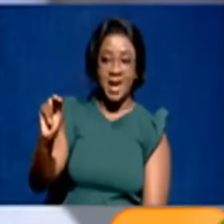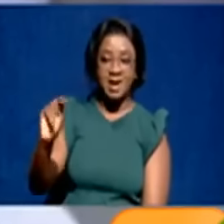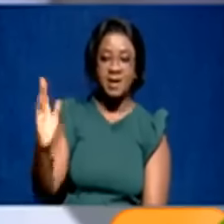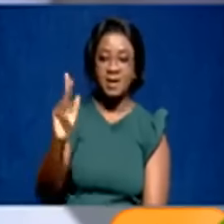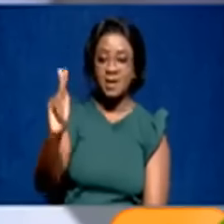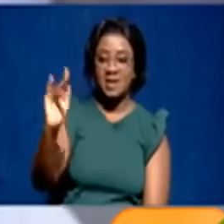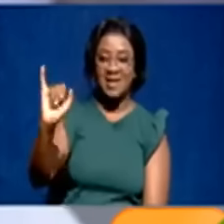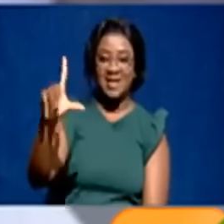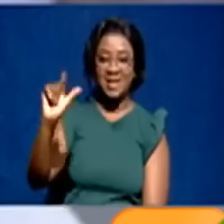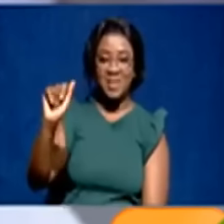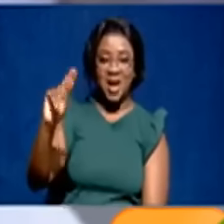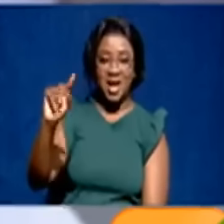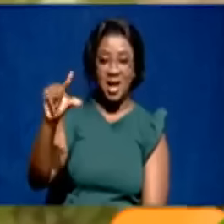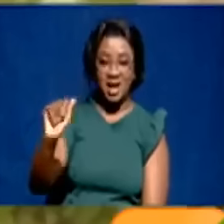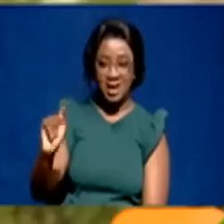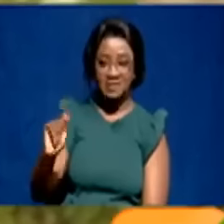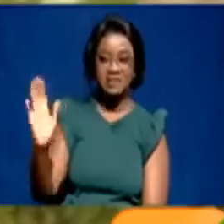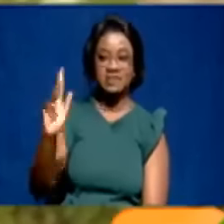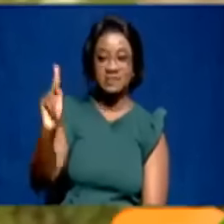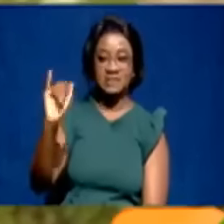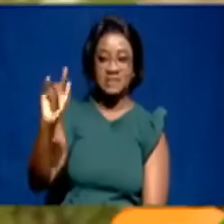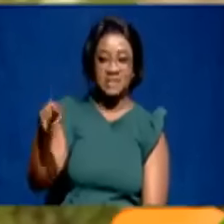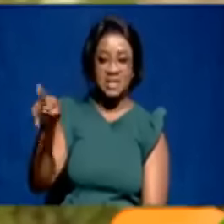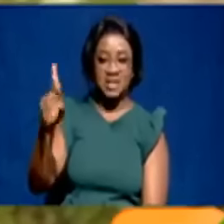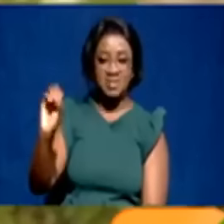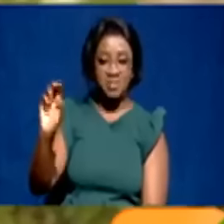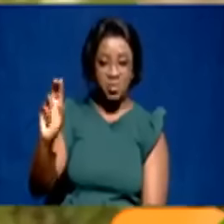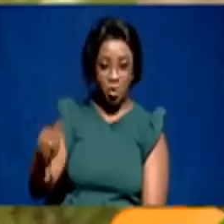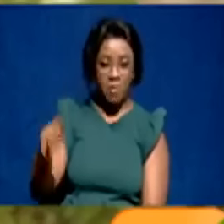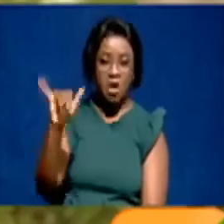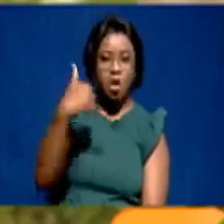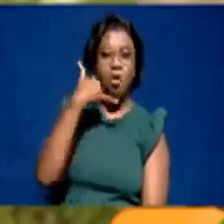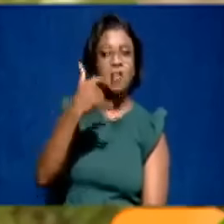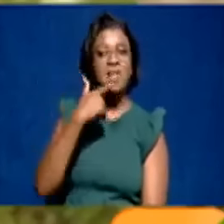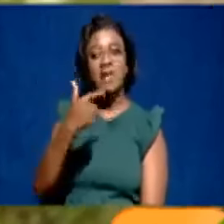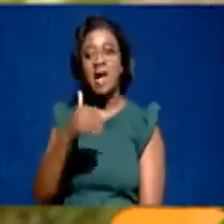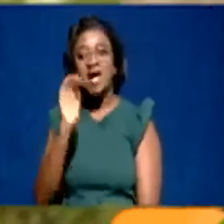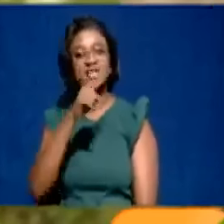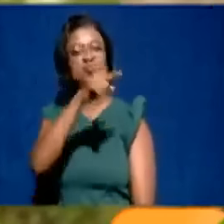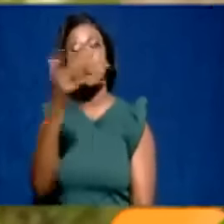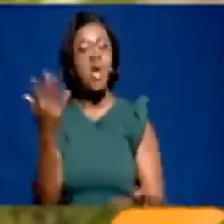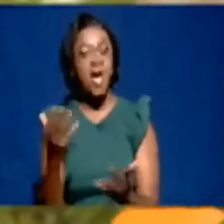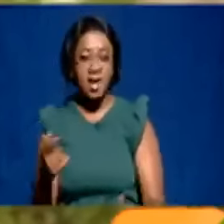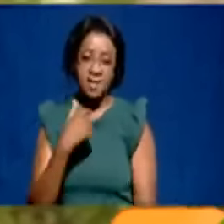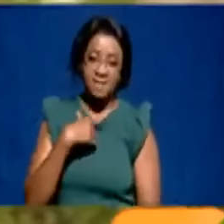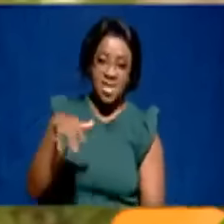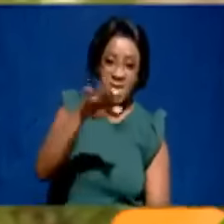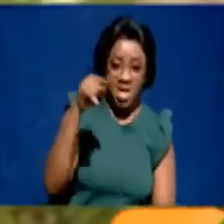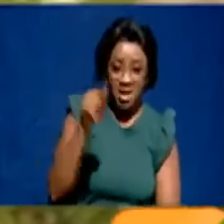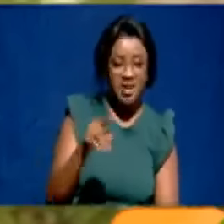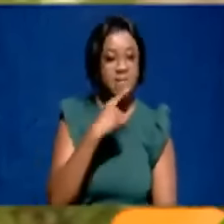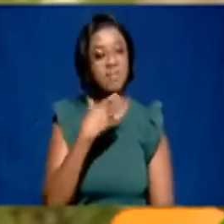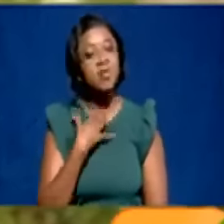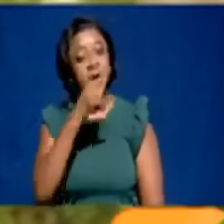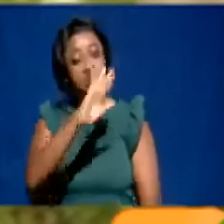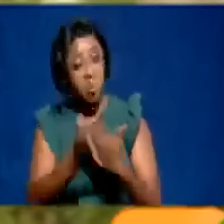Kiblangat Kiprop, akapika simu tena. Kaambia mse iko wapi? Kaambia niko Charanganyi. Sema ningetaka